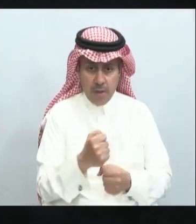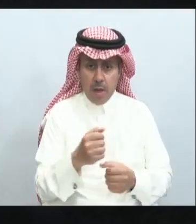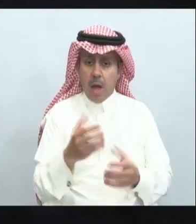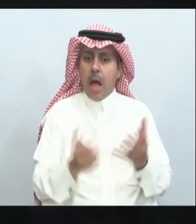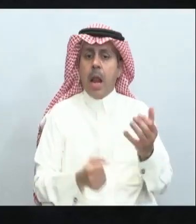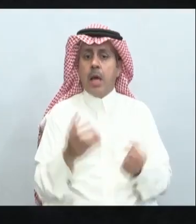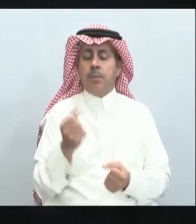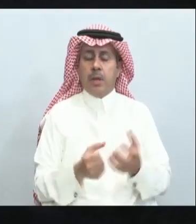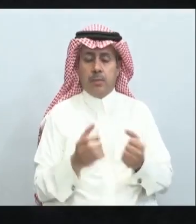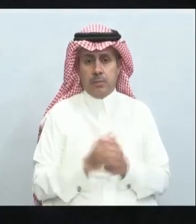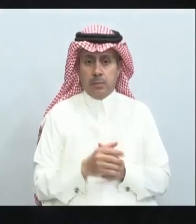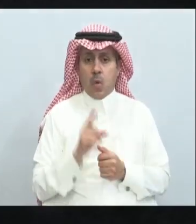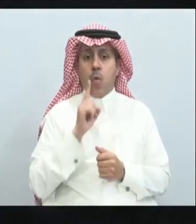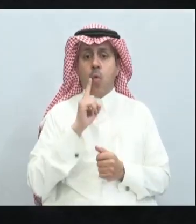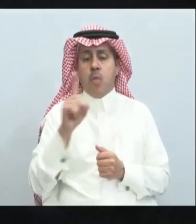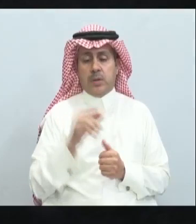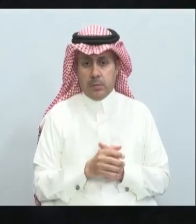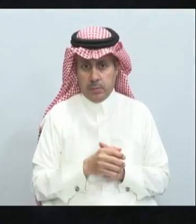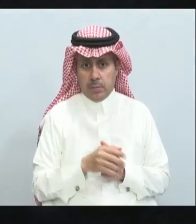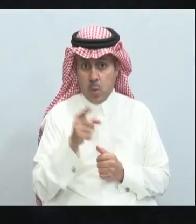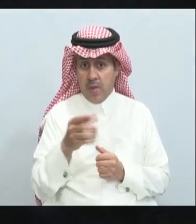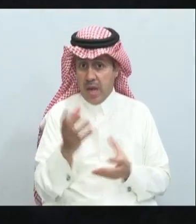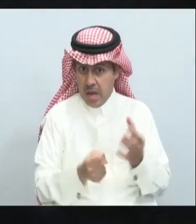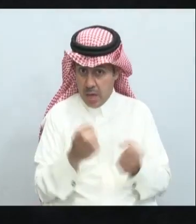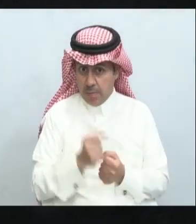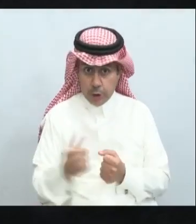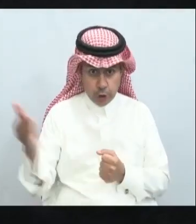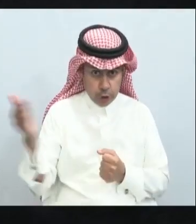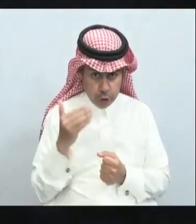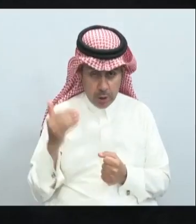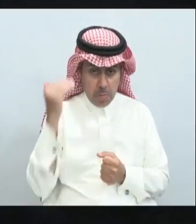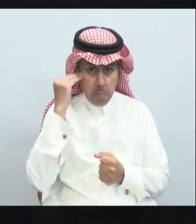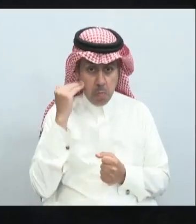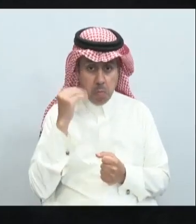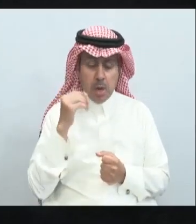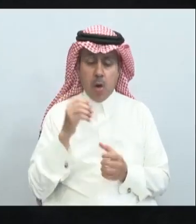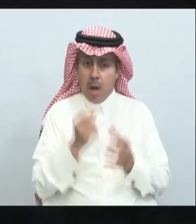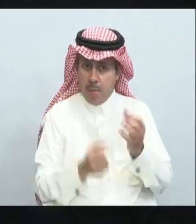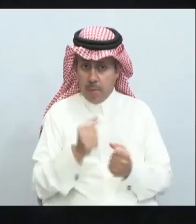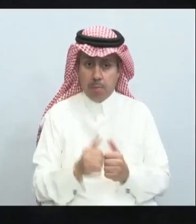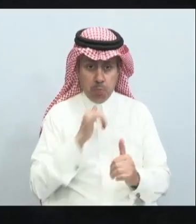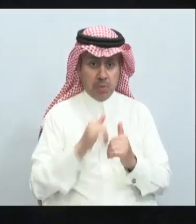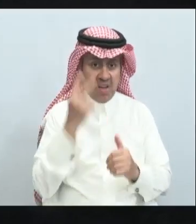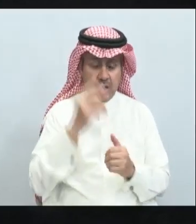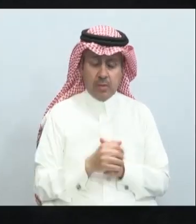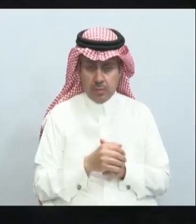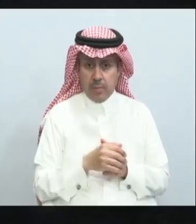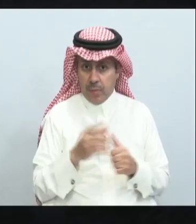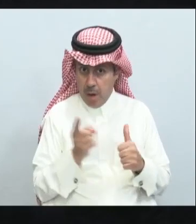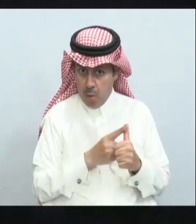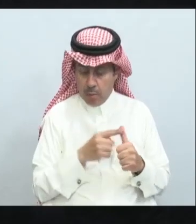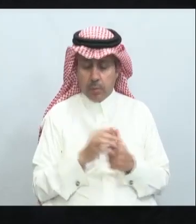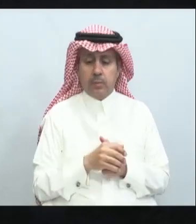فيها الحليب حليب الامهات وان هذا الحليب ياتي الى هذه البنوك بطريقتين الطريقه